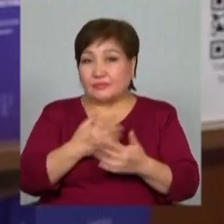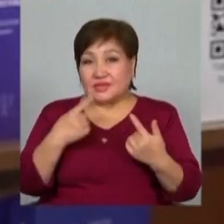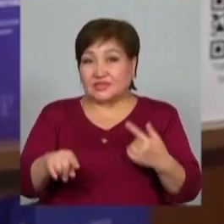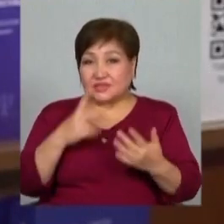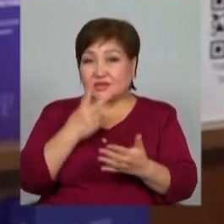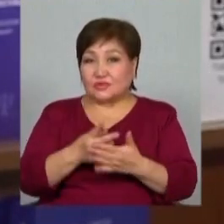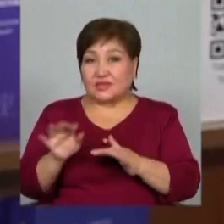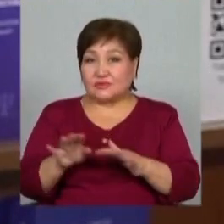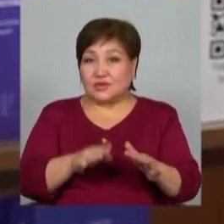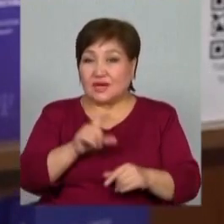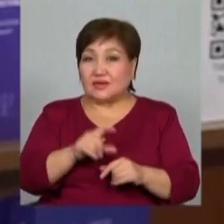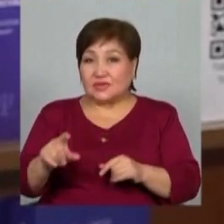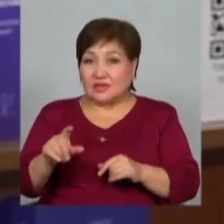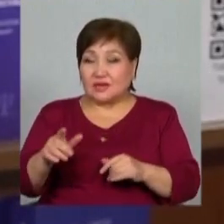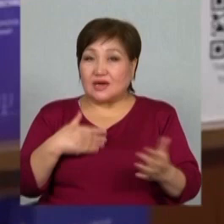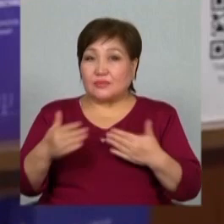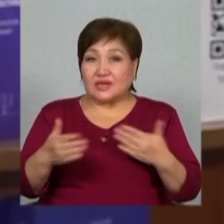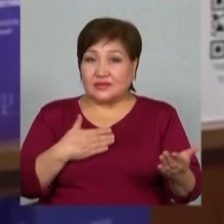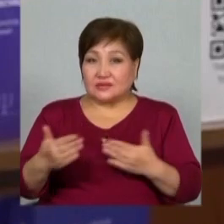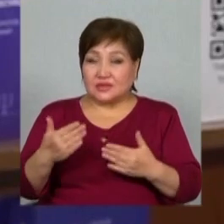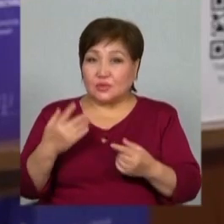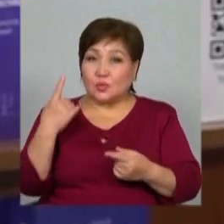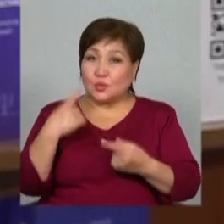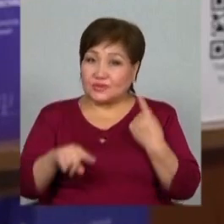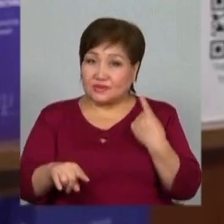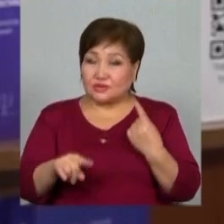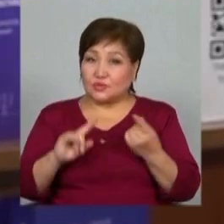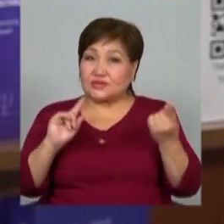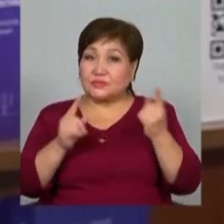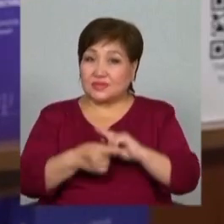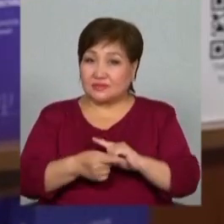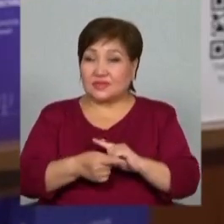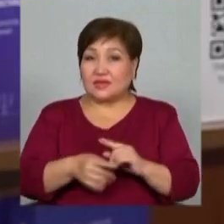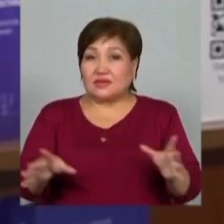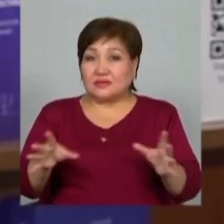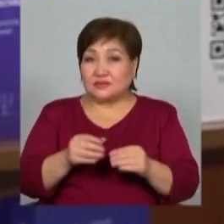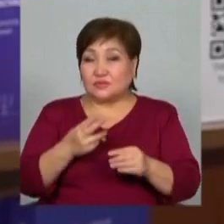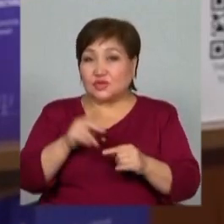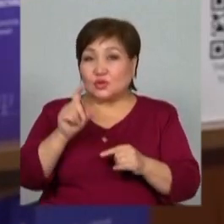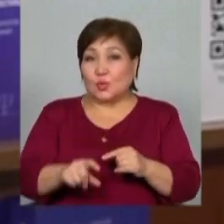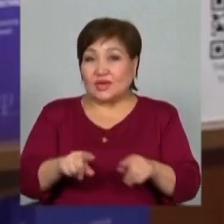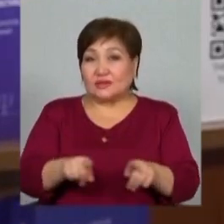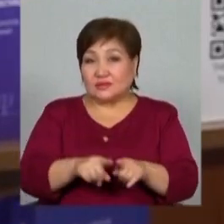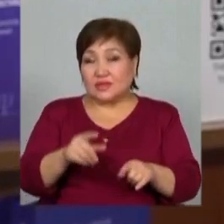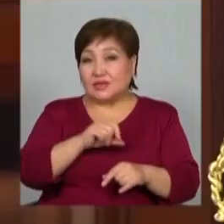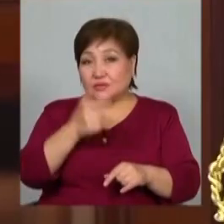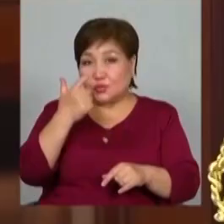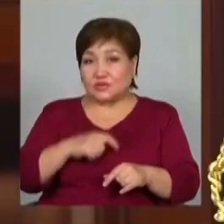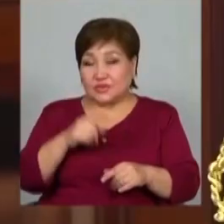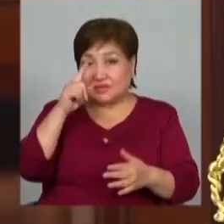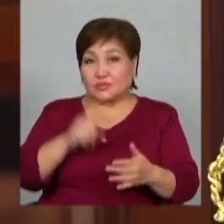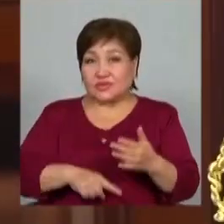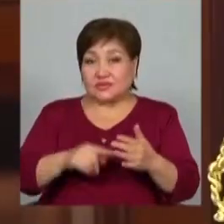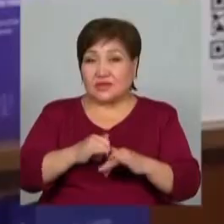жалпы адамдармен қарым-қатынасты өзгертуге де. Одан кейін сонымен қатар тұлға ретінде өзіме деген сенімділіктің